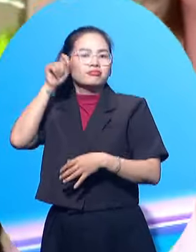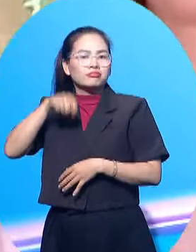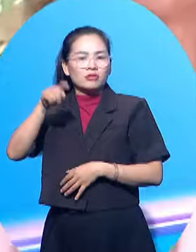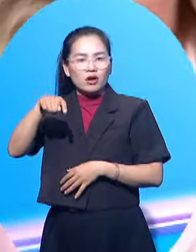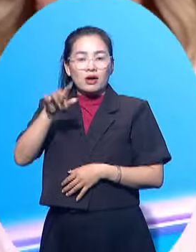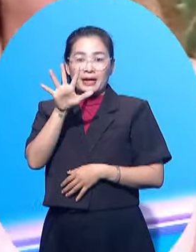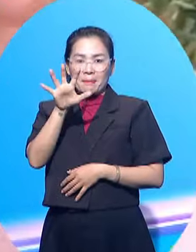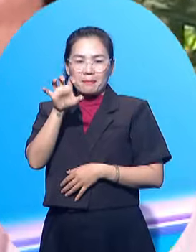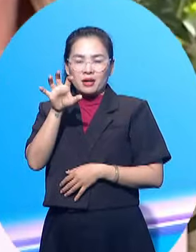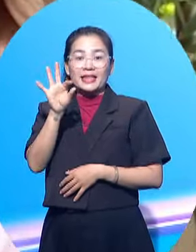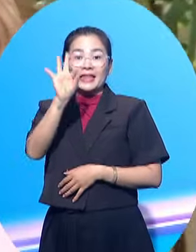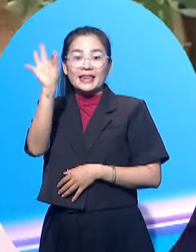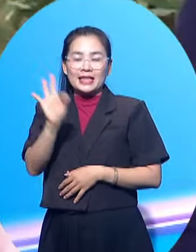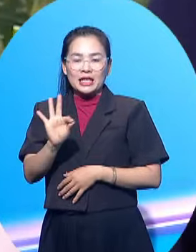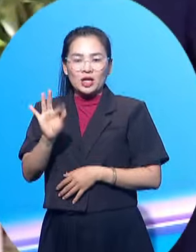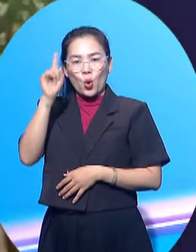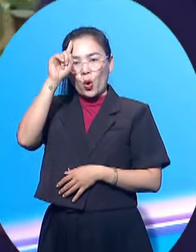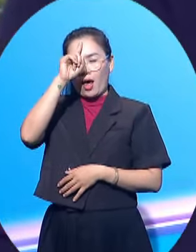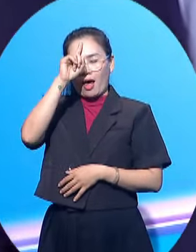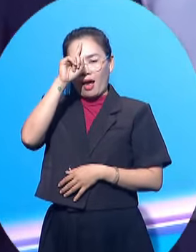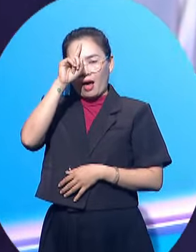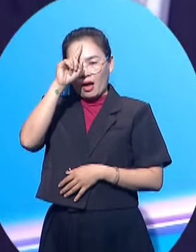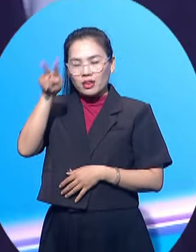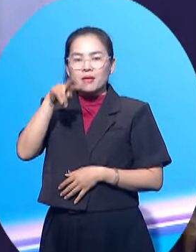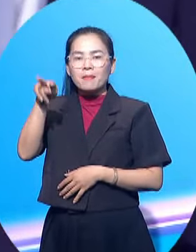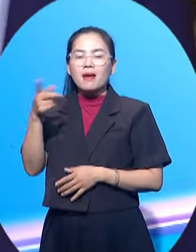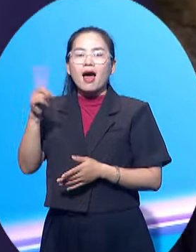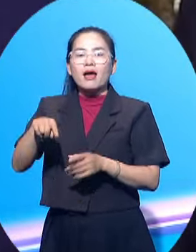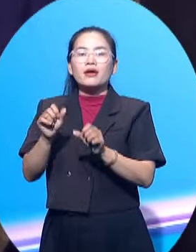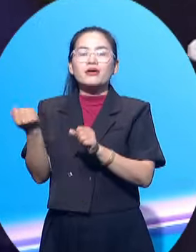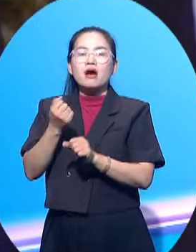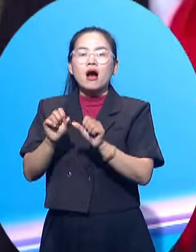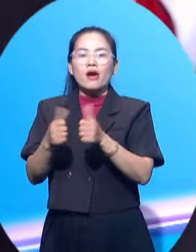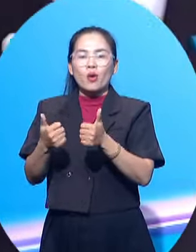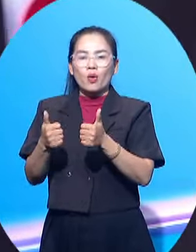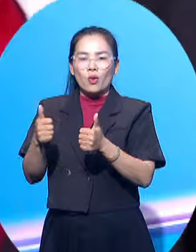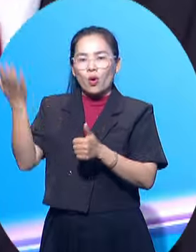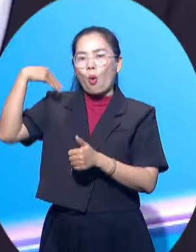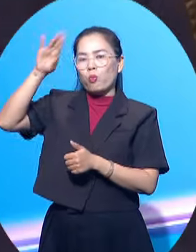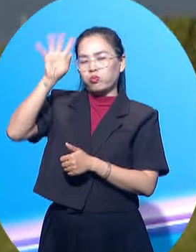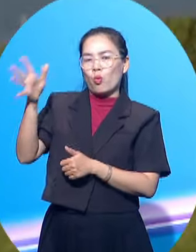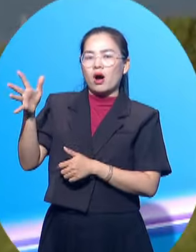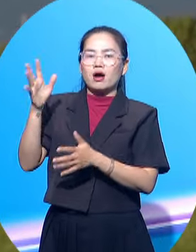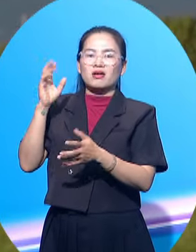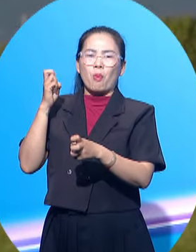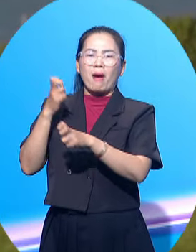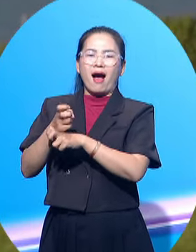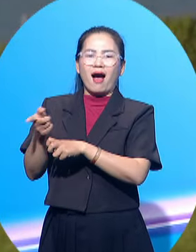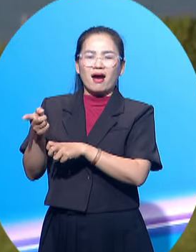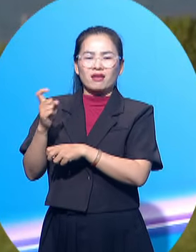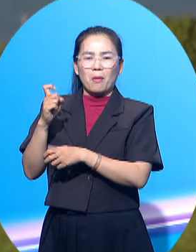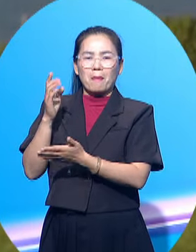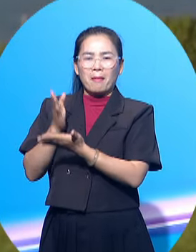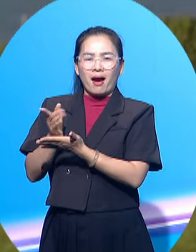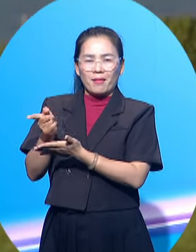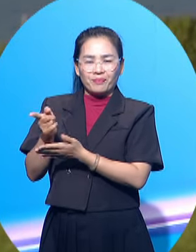50 tỷ đô la này là tiền lạii có được từ số tài sản trị giá 300 tỷ đô la đang bị đóng băng Chúng tôi đã